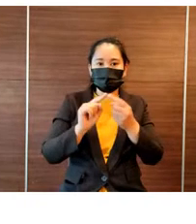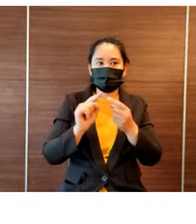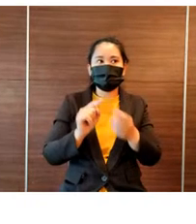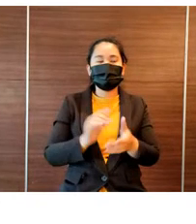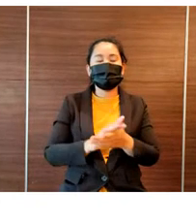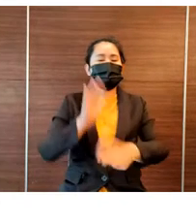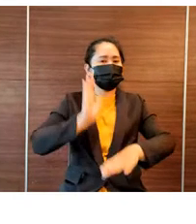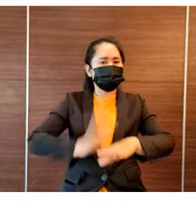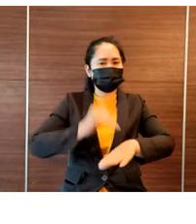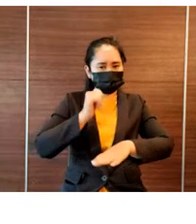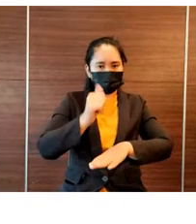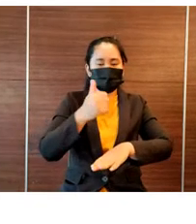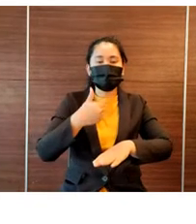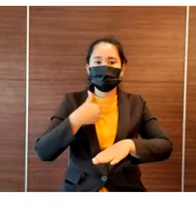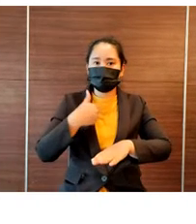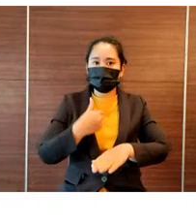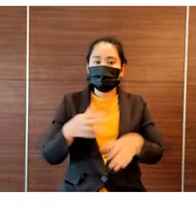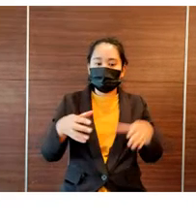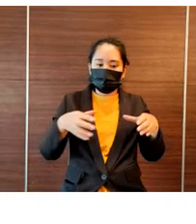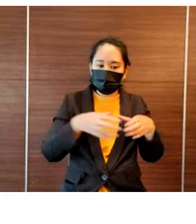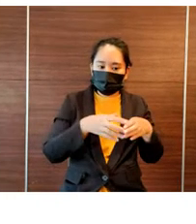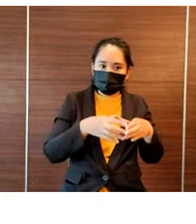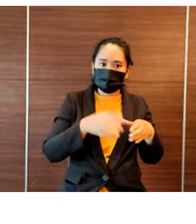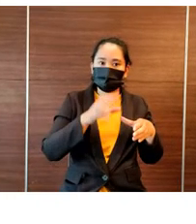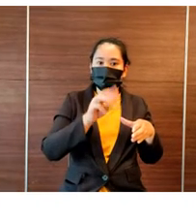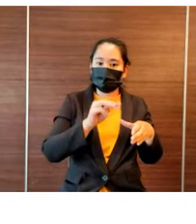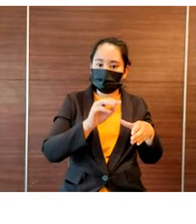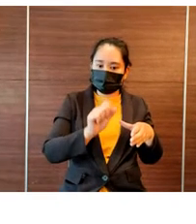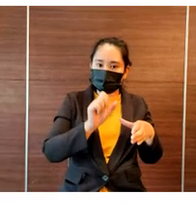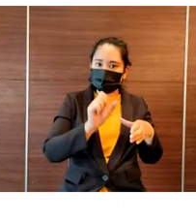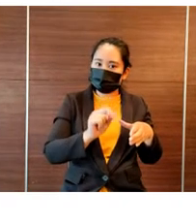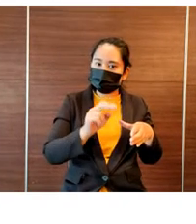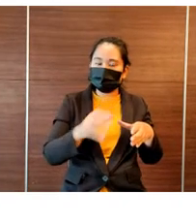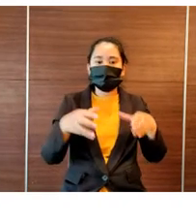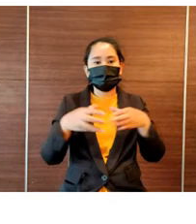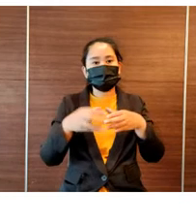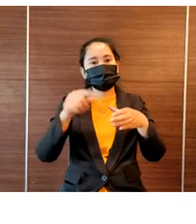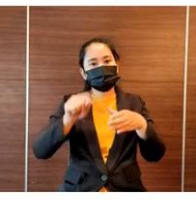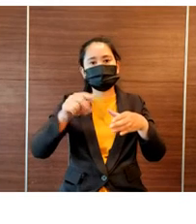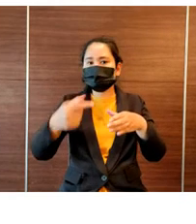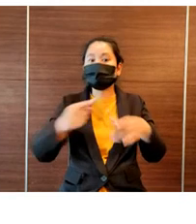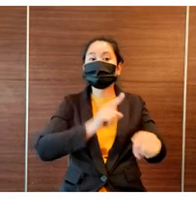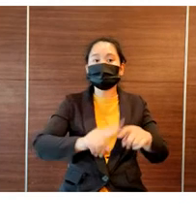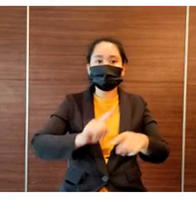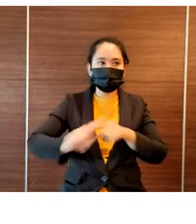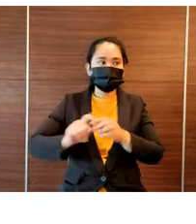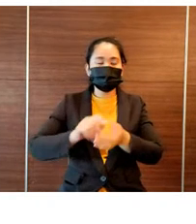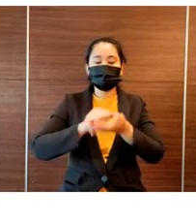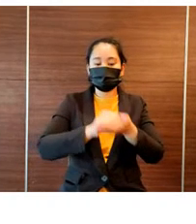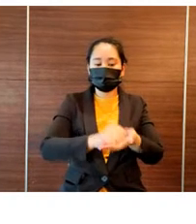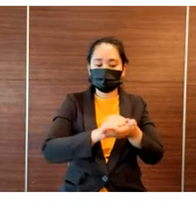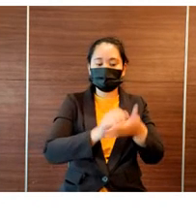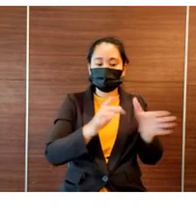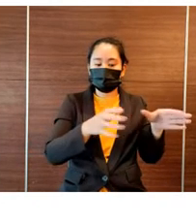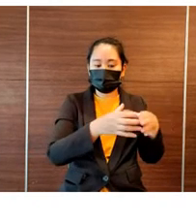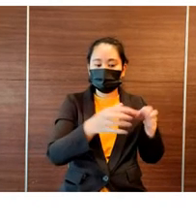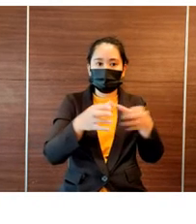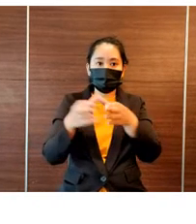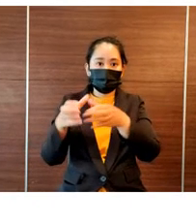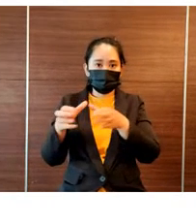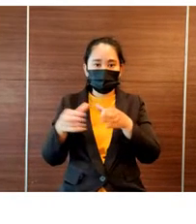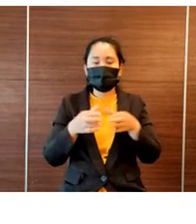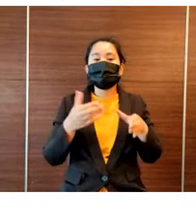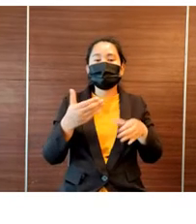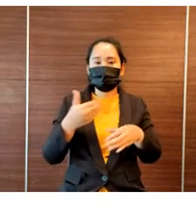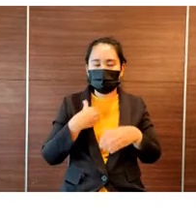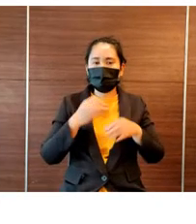วก็ตามนะคะมีทั้งกลุ่ม MSM กลุ่ม TG เรามีบริการให้ที่ชัดเจนขึ้นแ